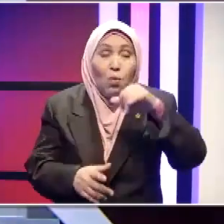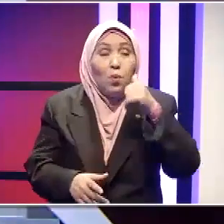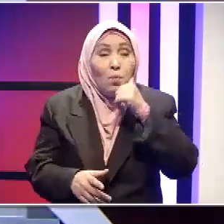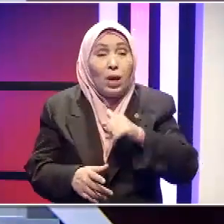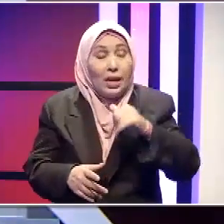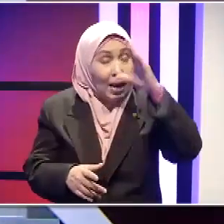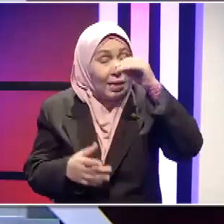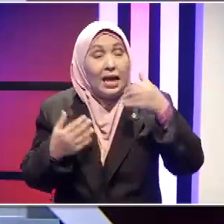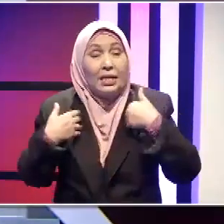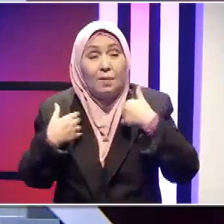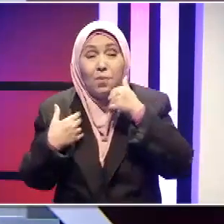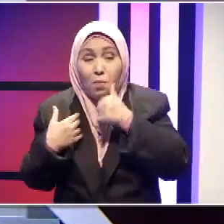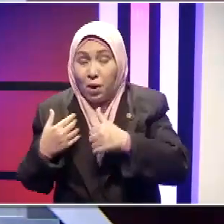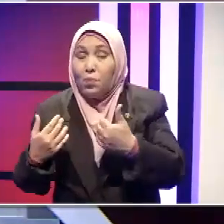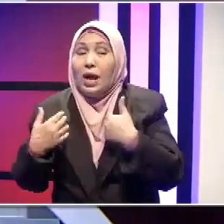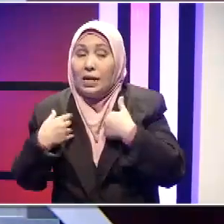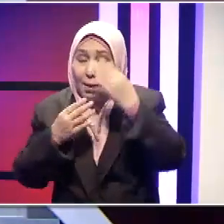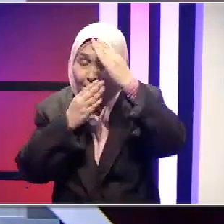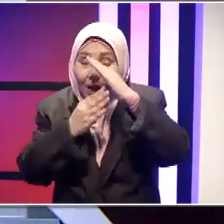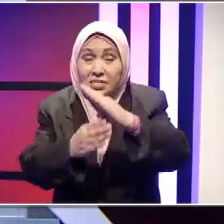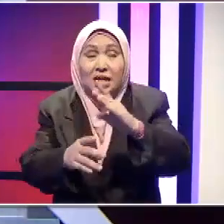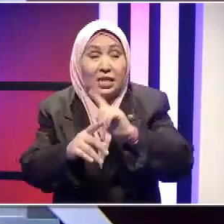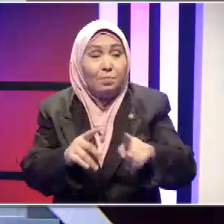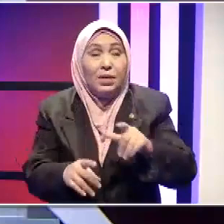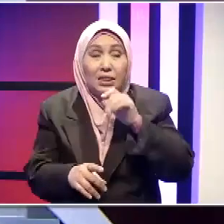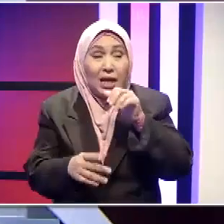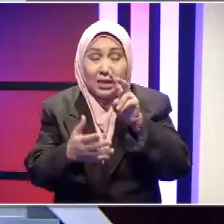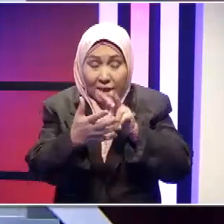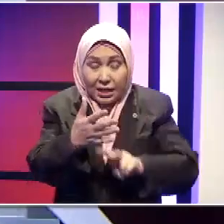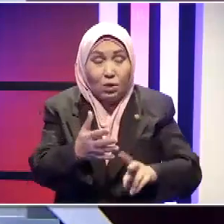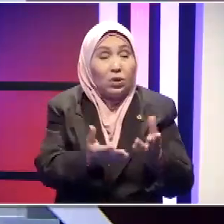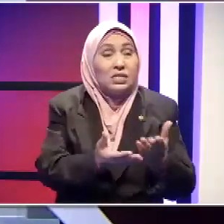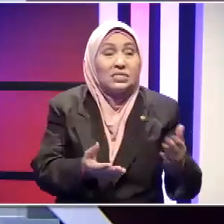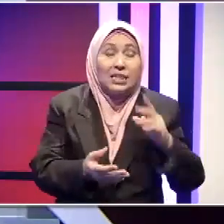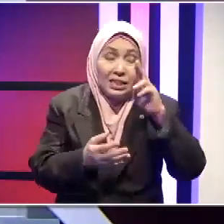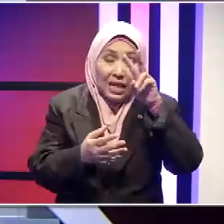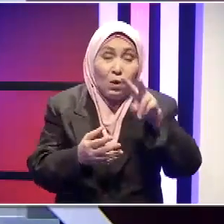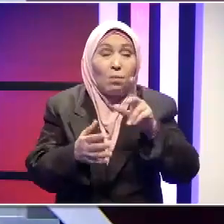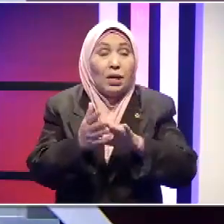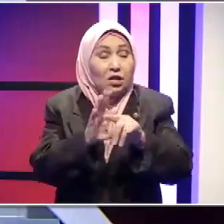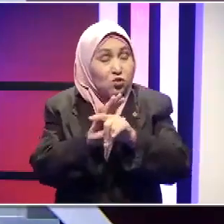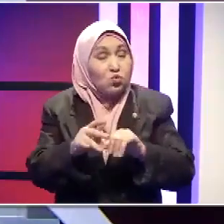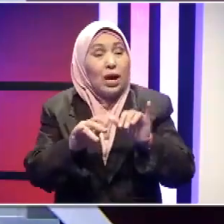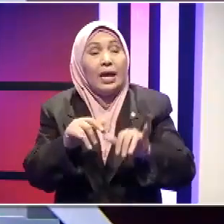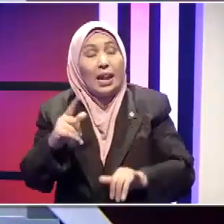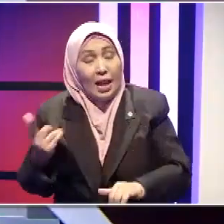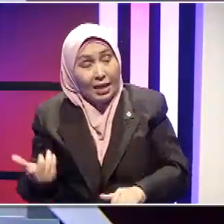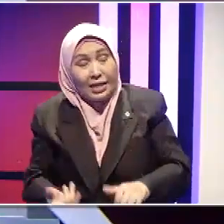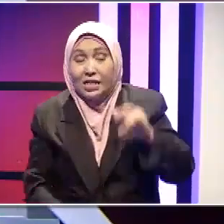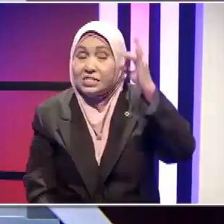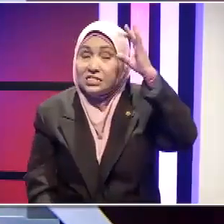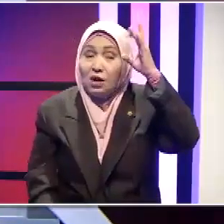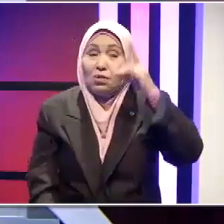laki ada perempuan kok ada balasannya tapi taklah kita tengok sini kita akan tengok pada Surah yang lain kuganti insya